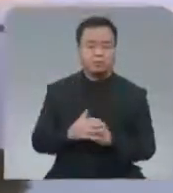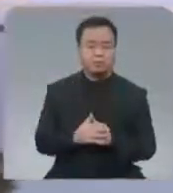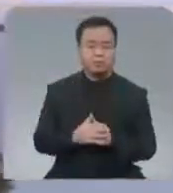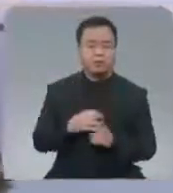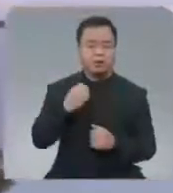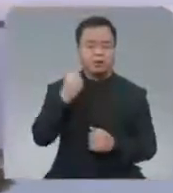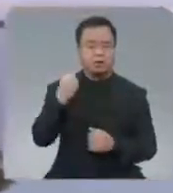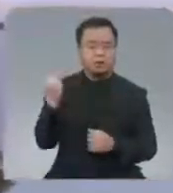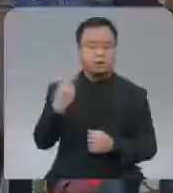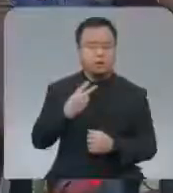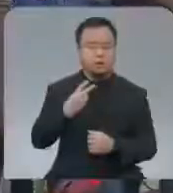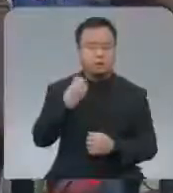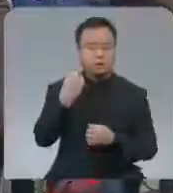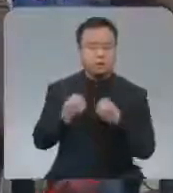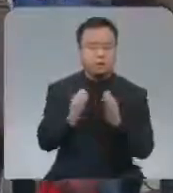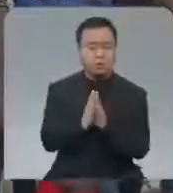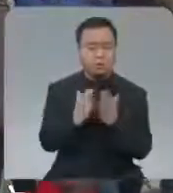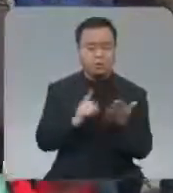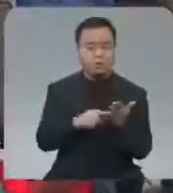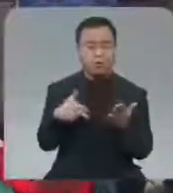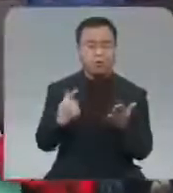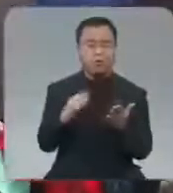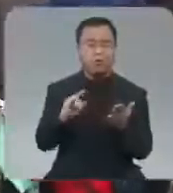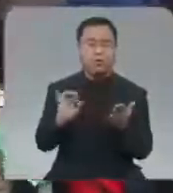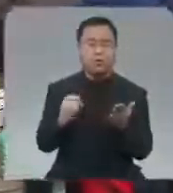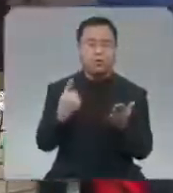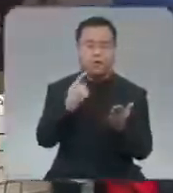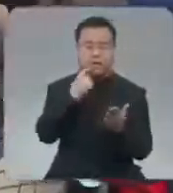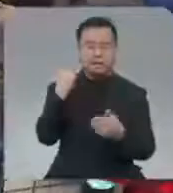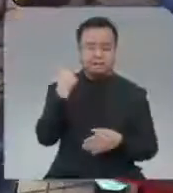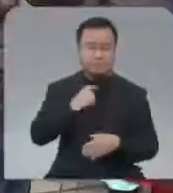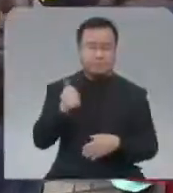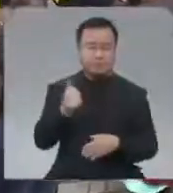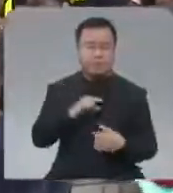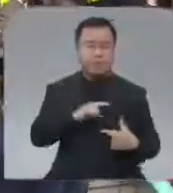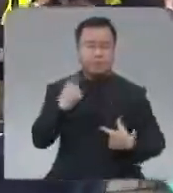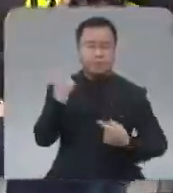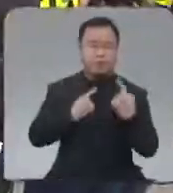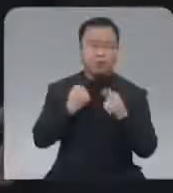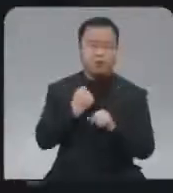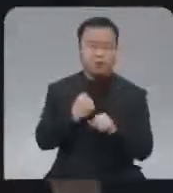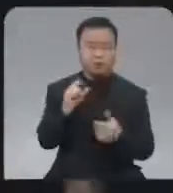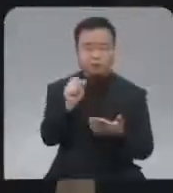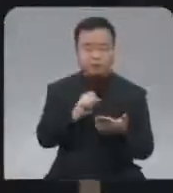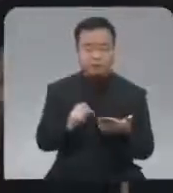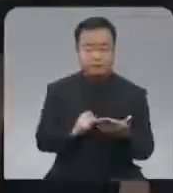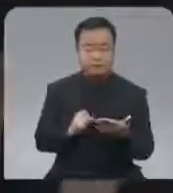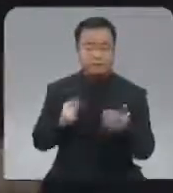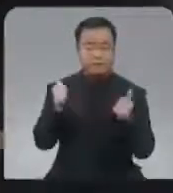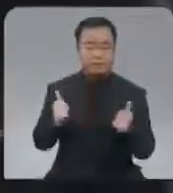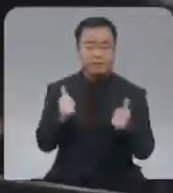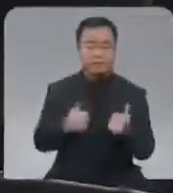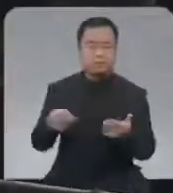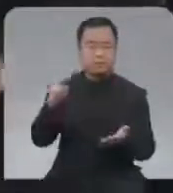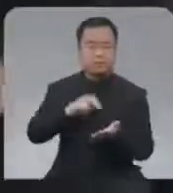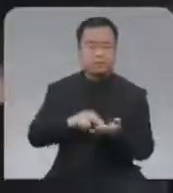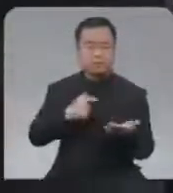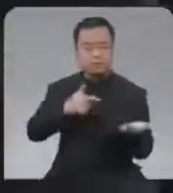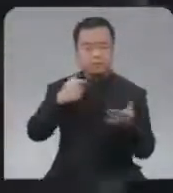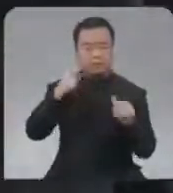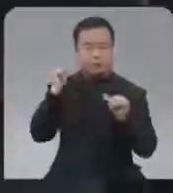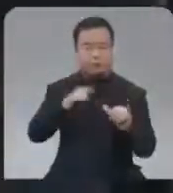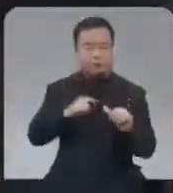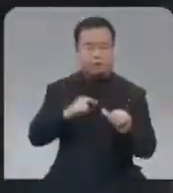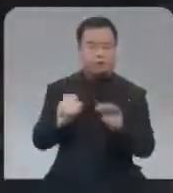国民政治决断而诞生的宪法。全斗焕卸任总统后，因镇压518民主化运动